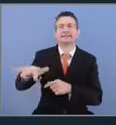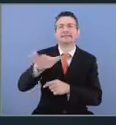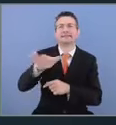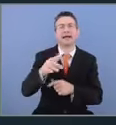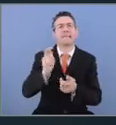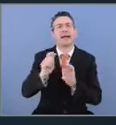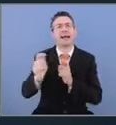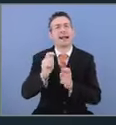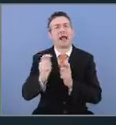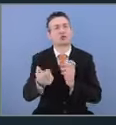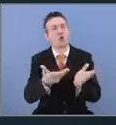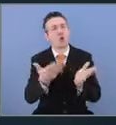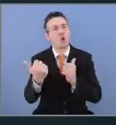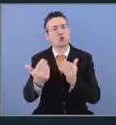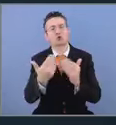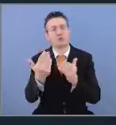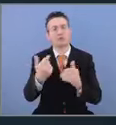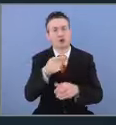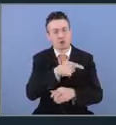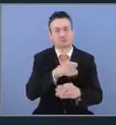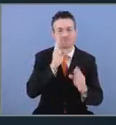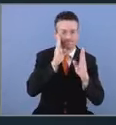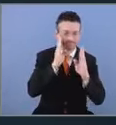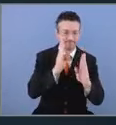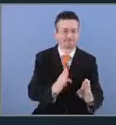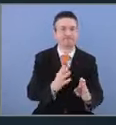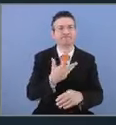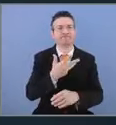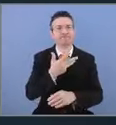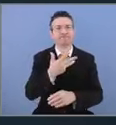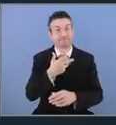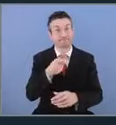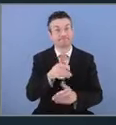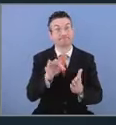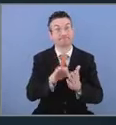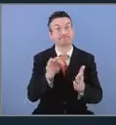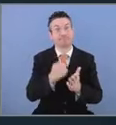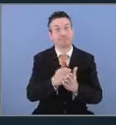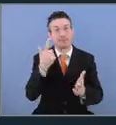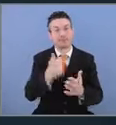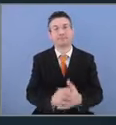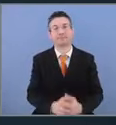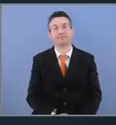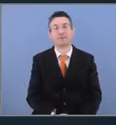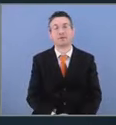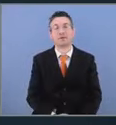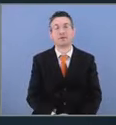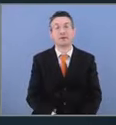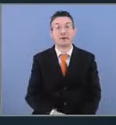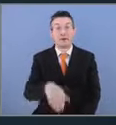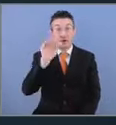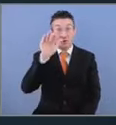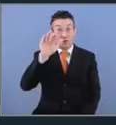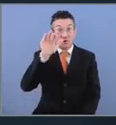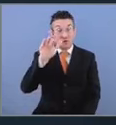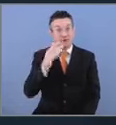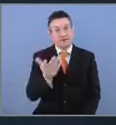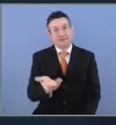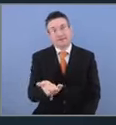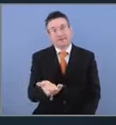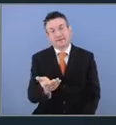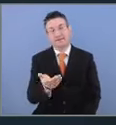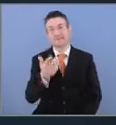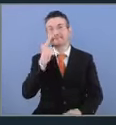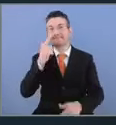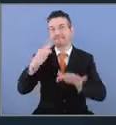aspetto importantissimo. Il futuro, anche in seguito alla pandemia, è sempre più incerto, soprattutto sul fronte dei